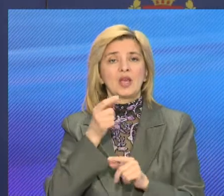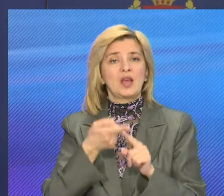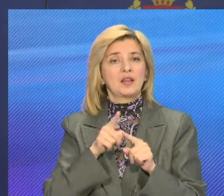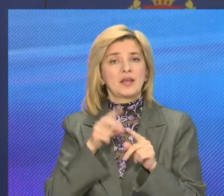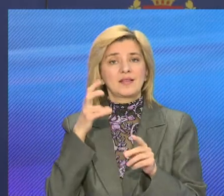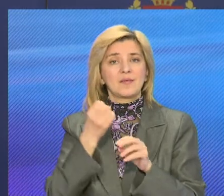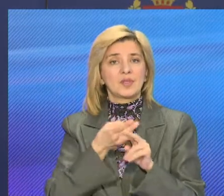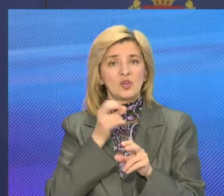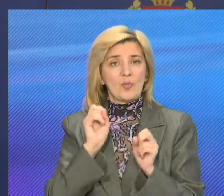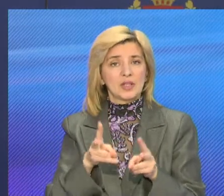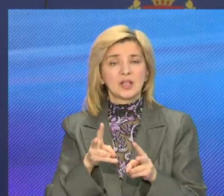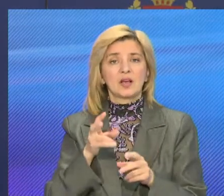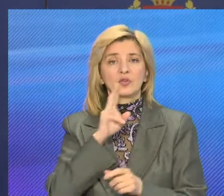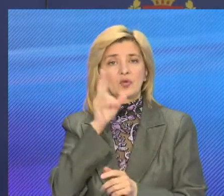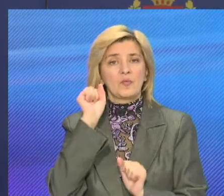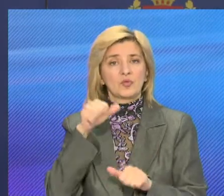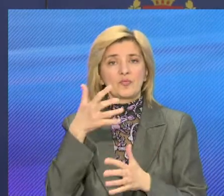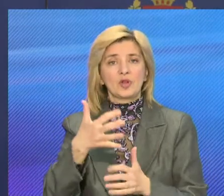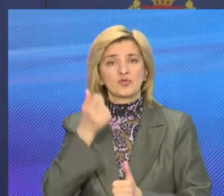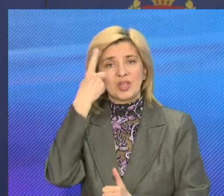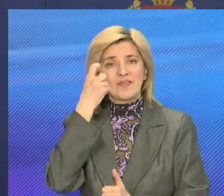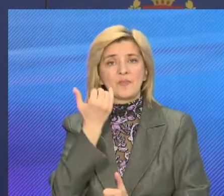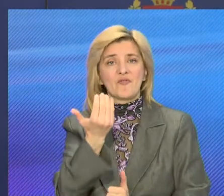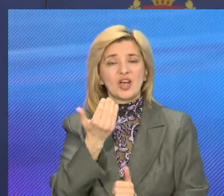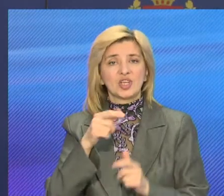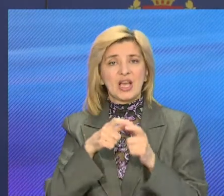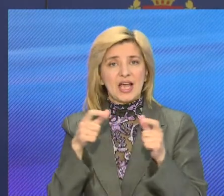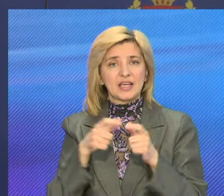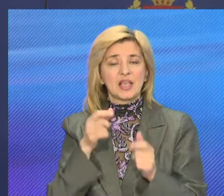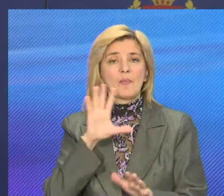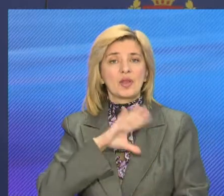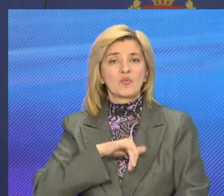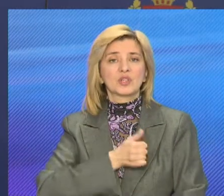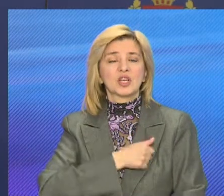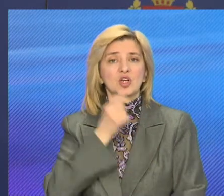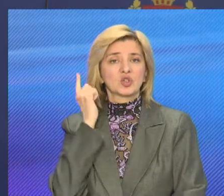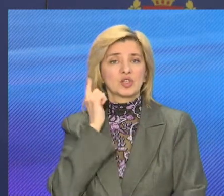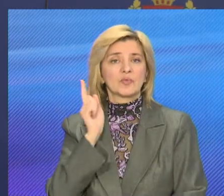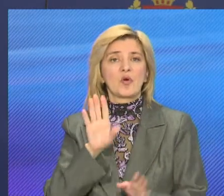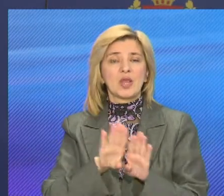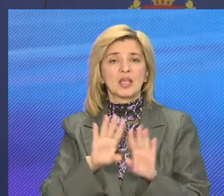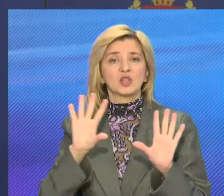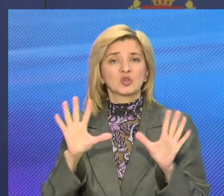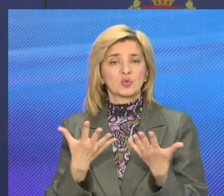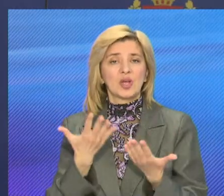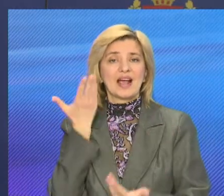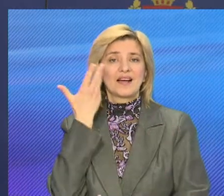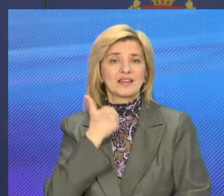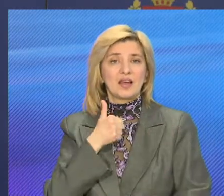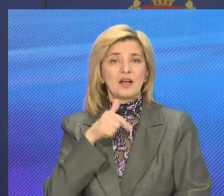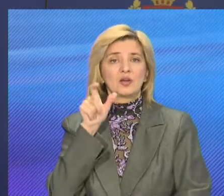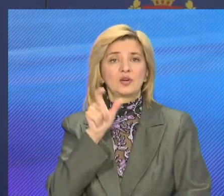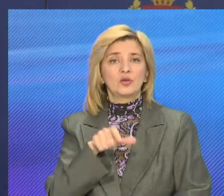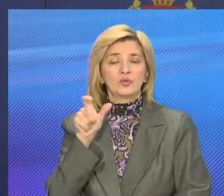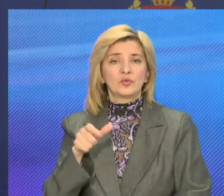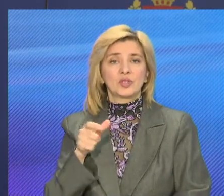еще и данные к вашей банковской карте. И потом, к сожалению, мы слышим о таких печальных случаях, когда люди